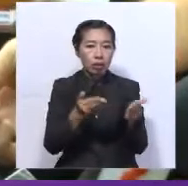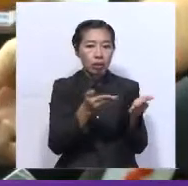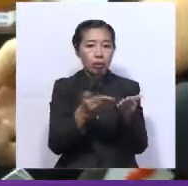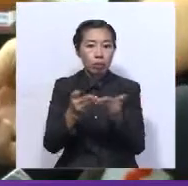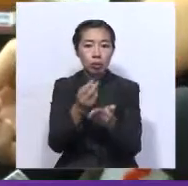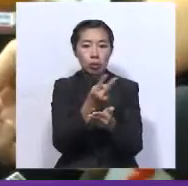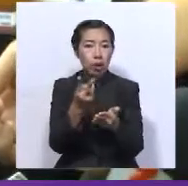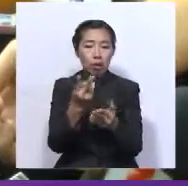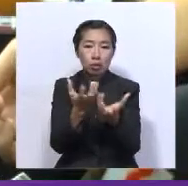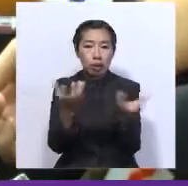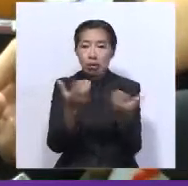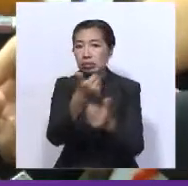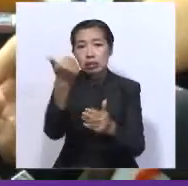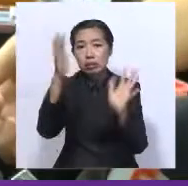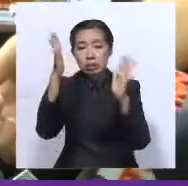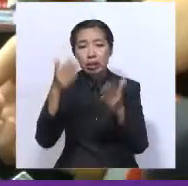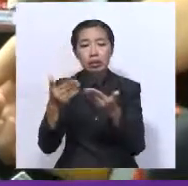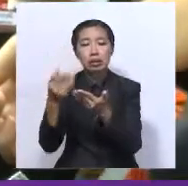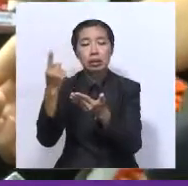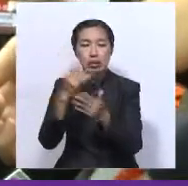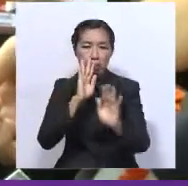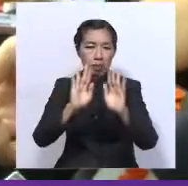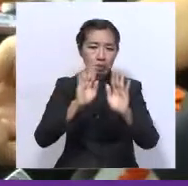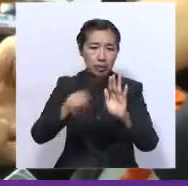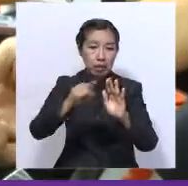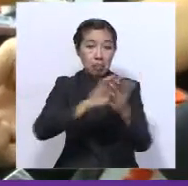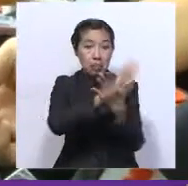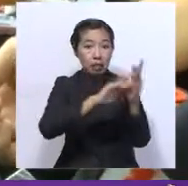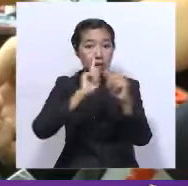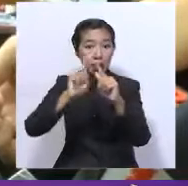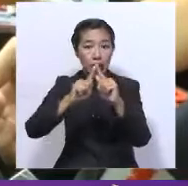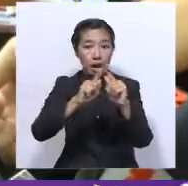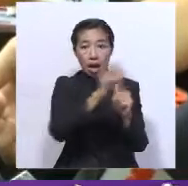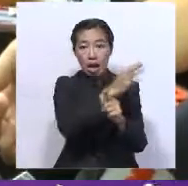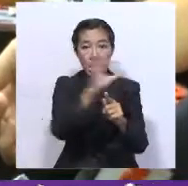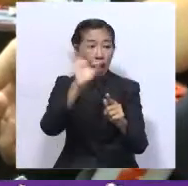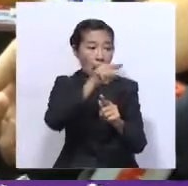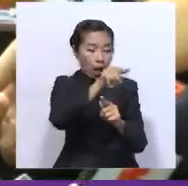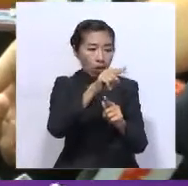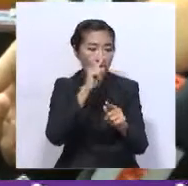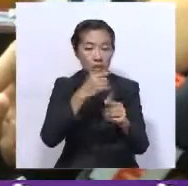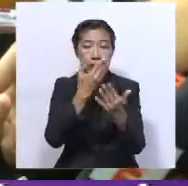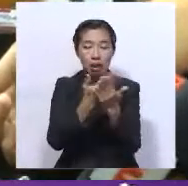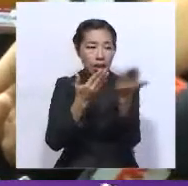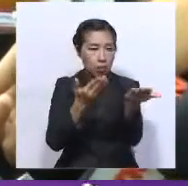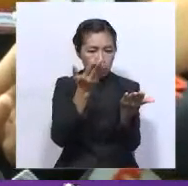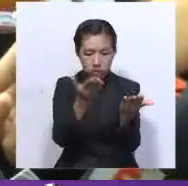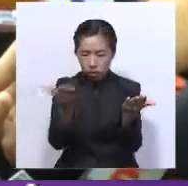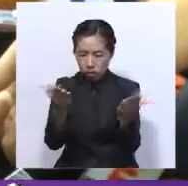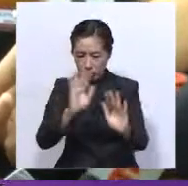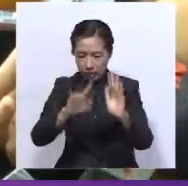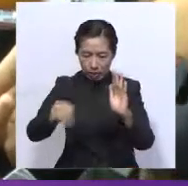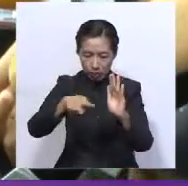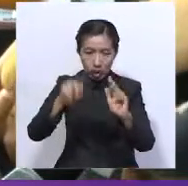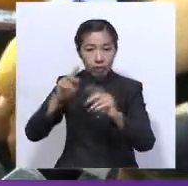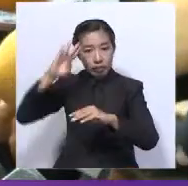ไรอีกอย่างนี้เป็นต้นนะครับซึ่งเราก็เอามาเปรียบเทียบกันระหว่าง9ประเทศด้วยกันเขาก็ทำมาเรียบร้อยนะครับกองทัพเรือเขาดำเนินการคณะกรรม